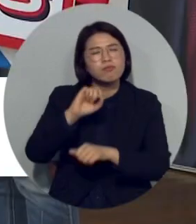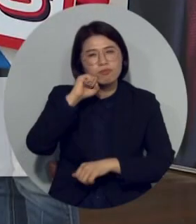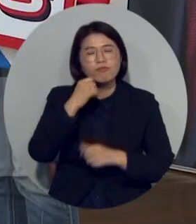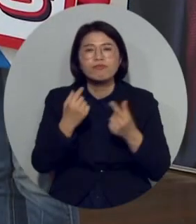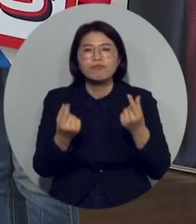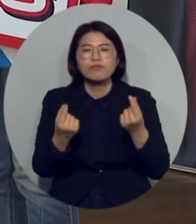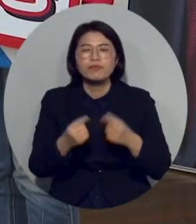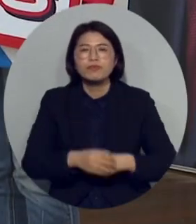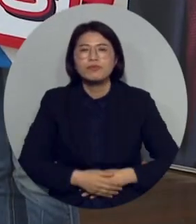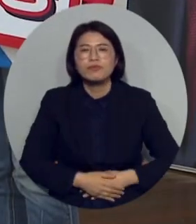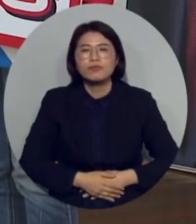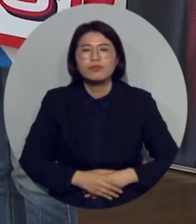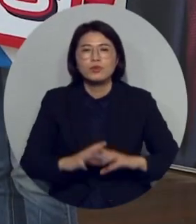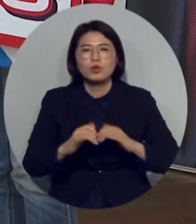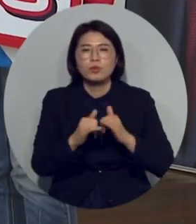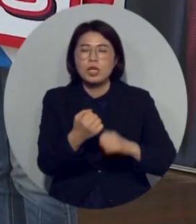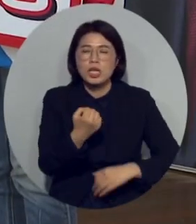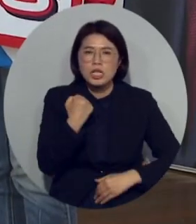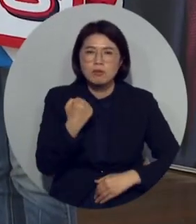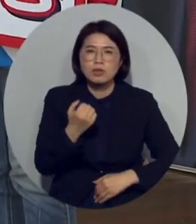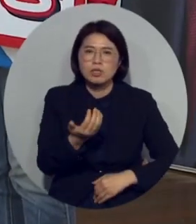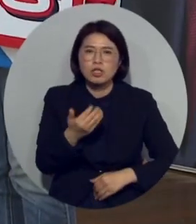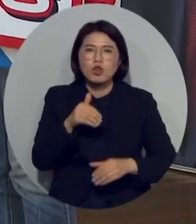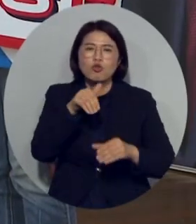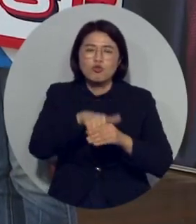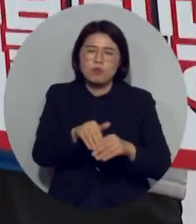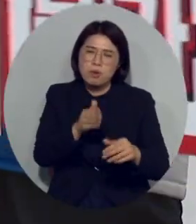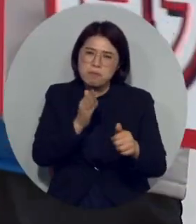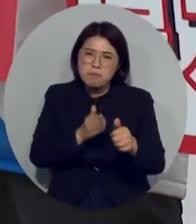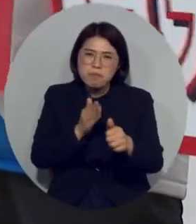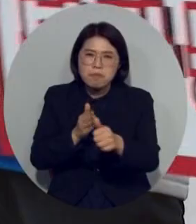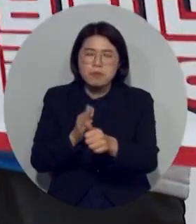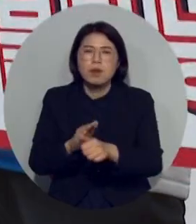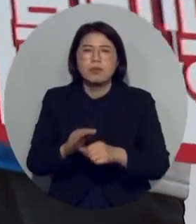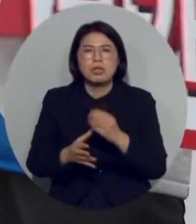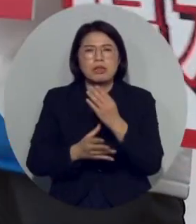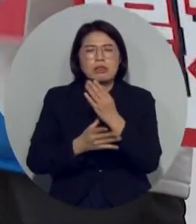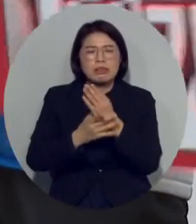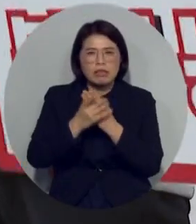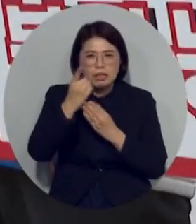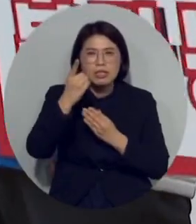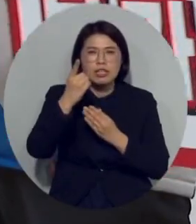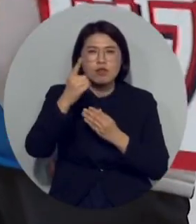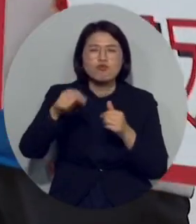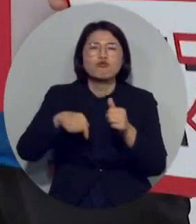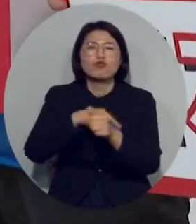보입니다. 국민의힘은 사전투표를 독려하면서 단일화의 열기를